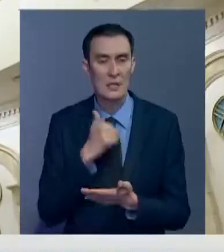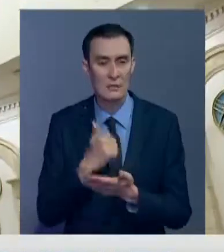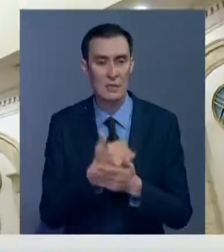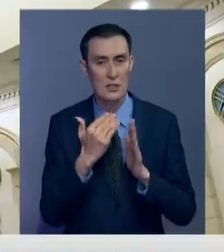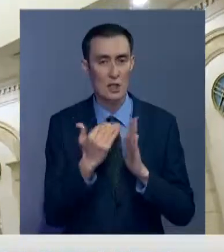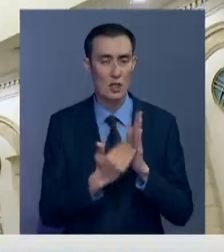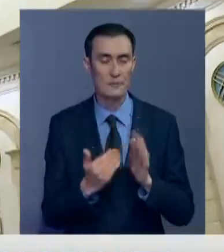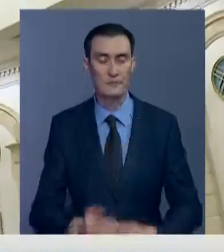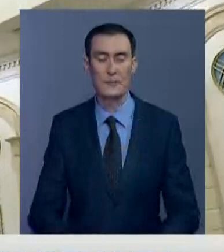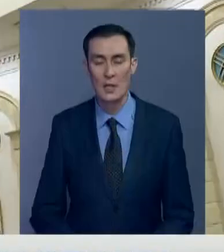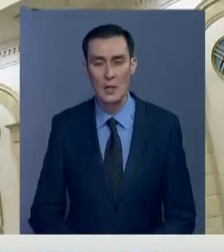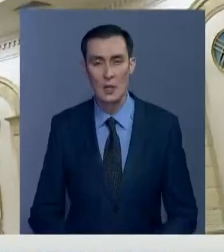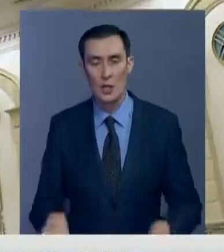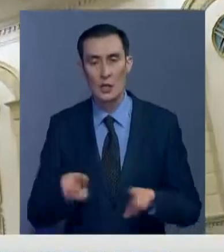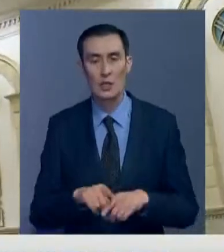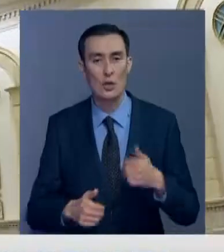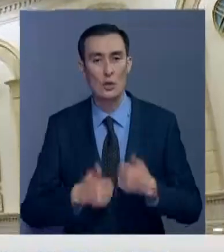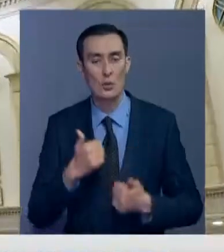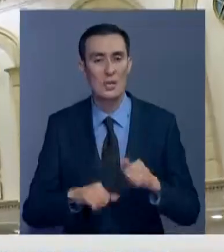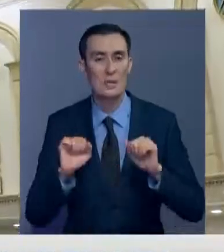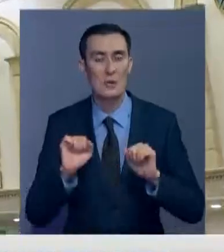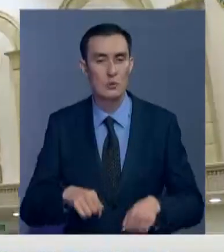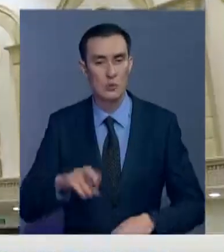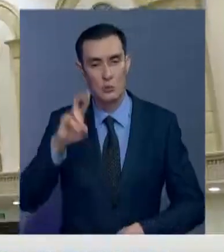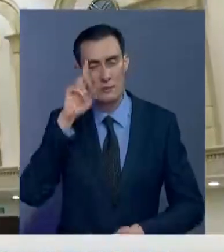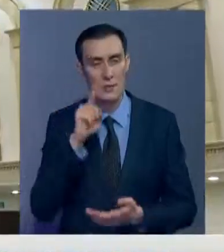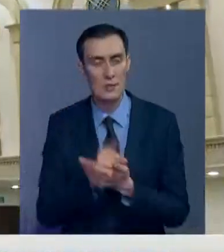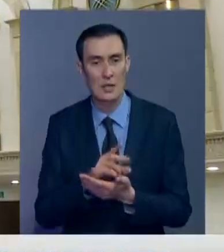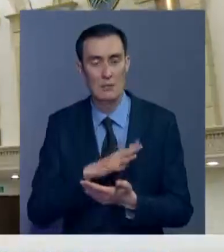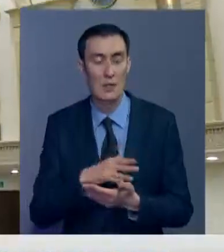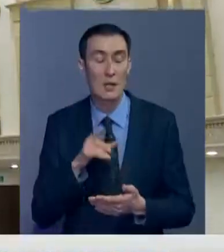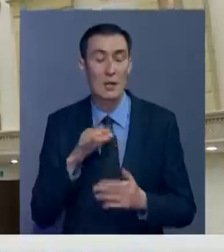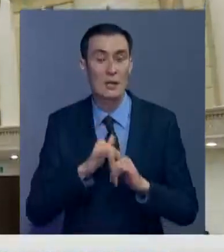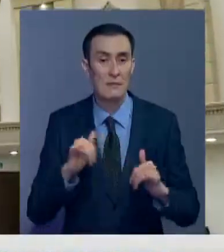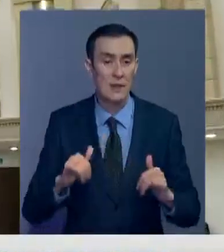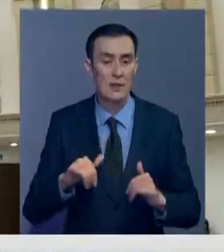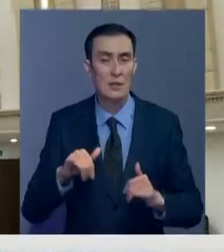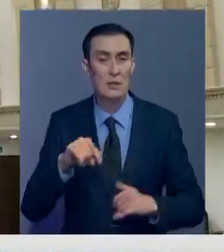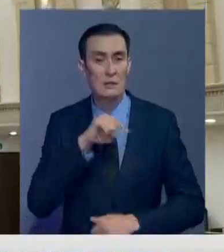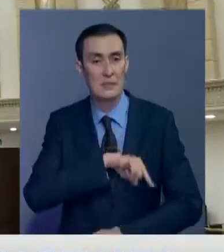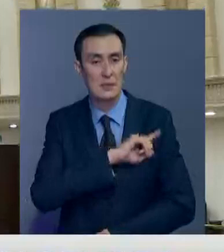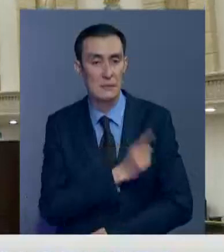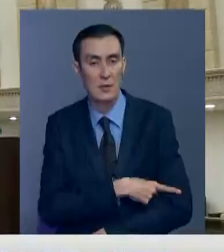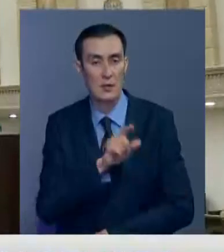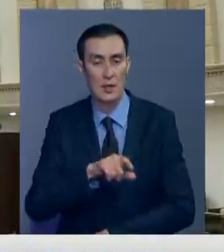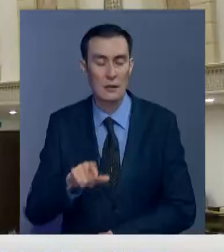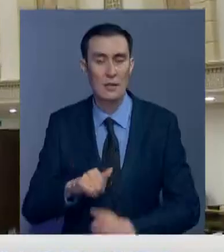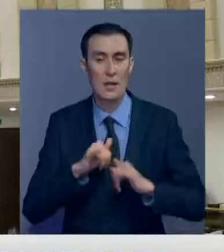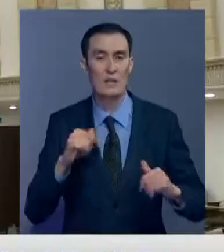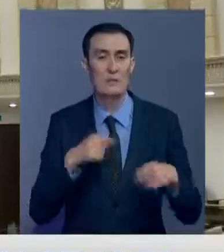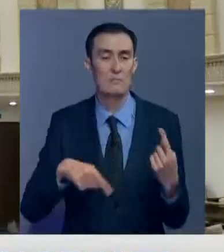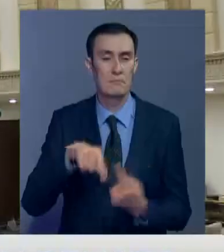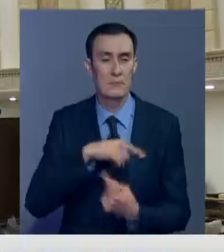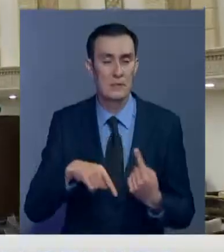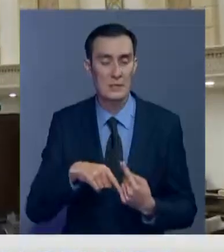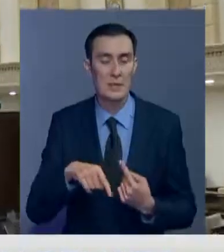задач. Вместе с тем, конкурентоспособной должна быть и нация. Для этого нужно развивать человеческий капитал. Также важно наращивать